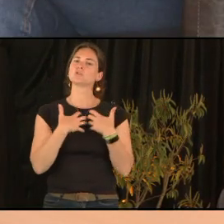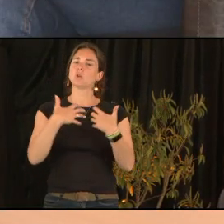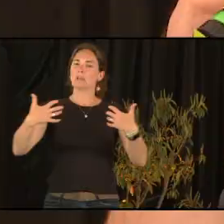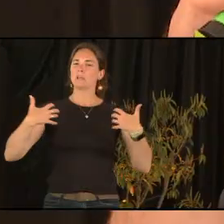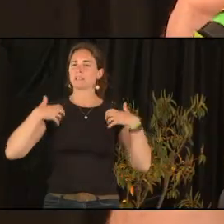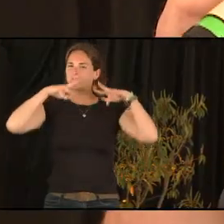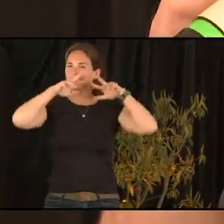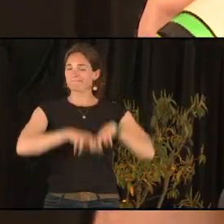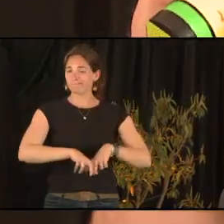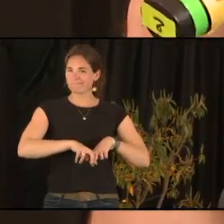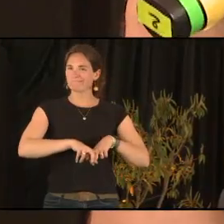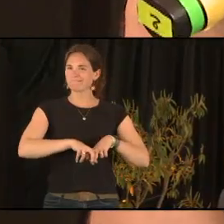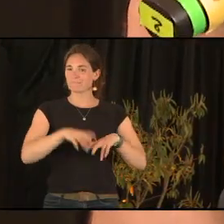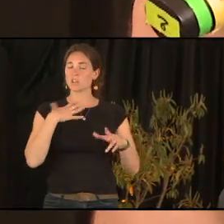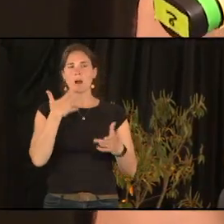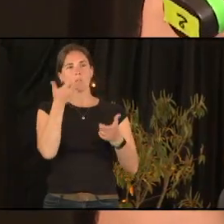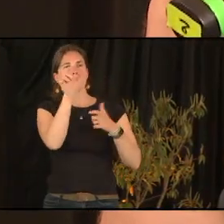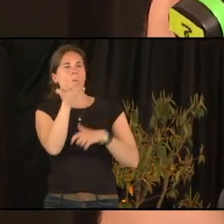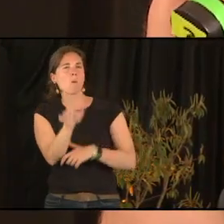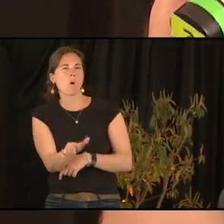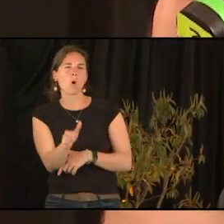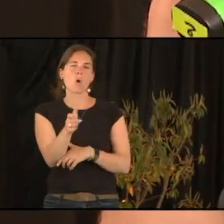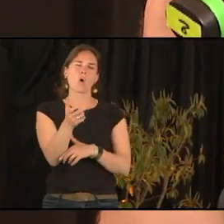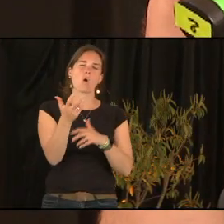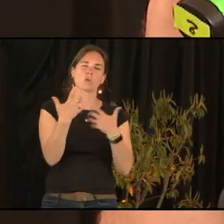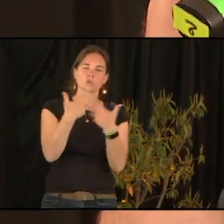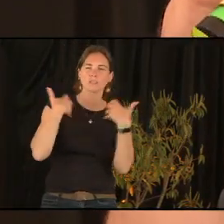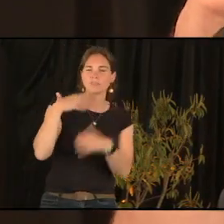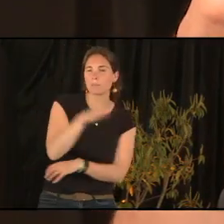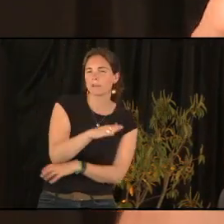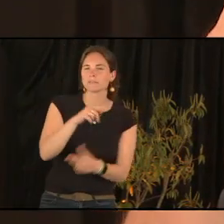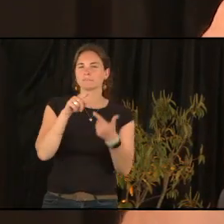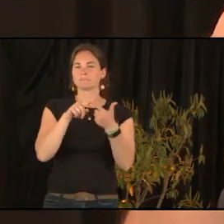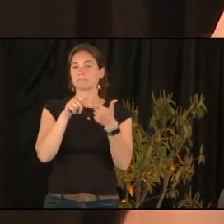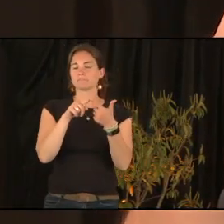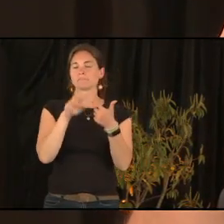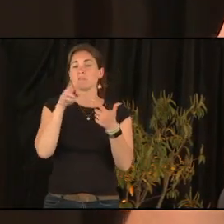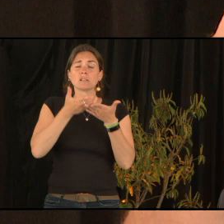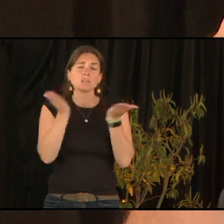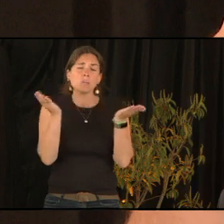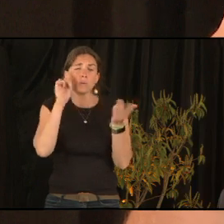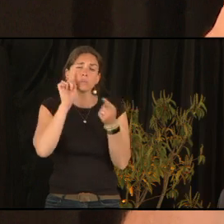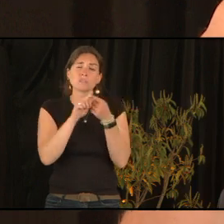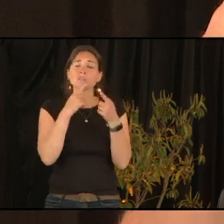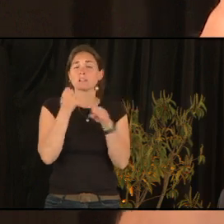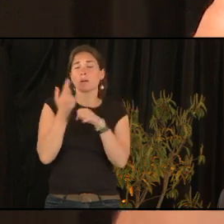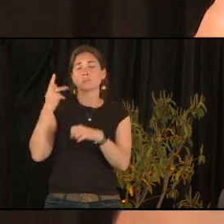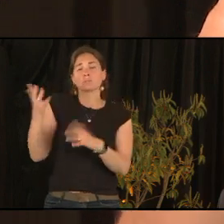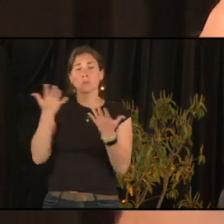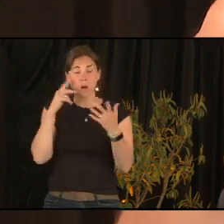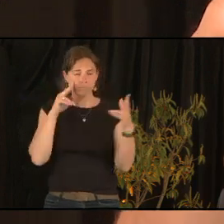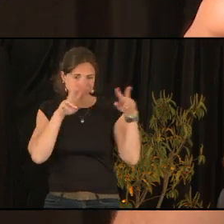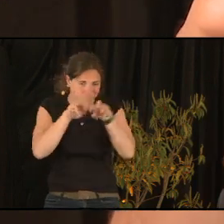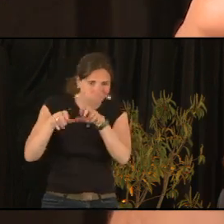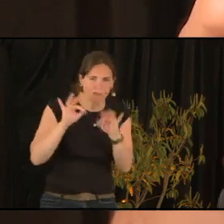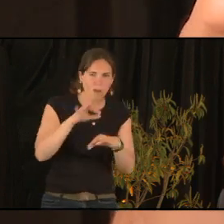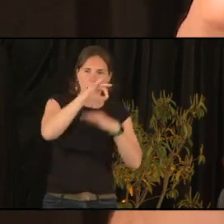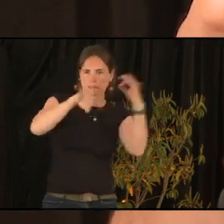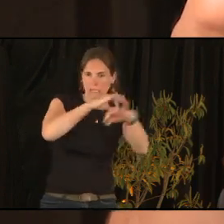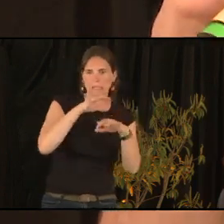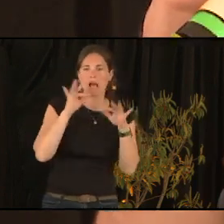approche... il y a des mots peut-être scientifiques, mais en fait, c'est assez simple. C'est simplement s'intéresser aux insectes, s'intéresser aux